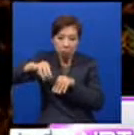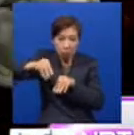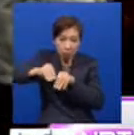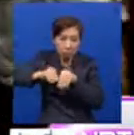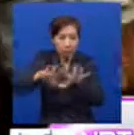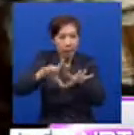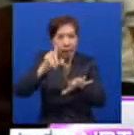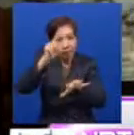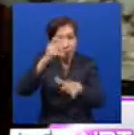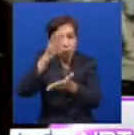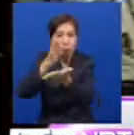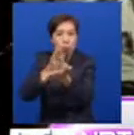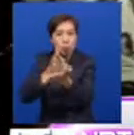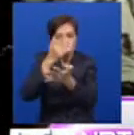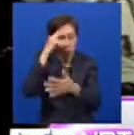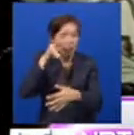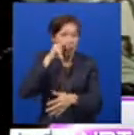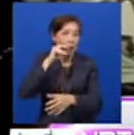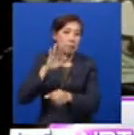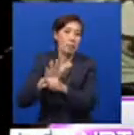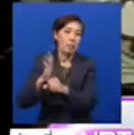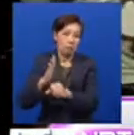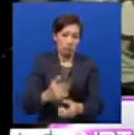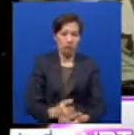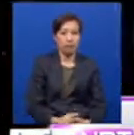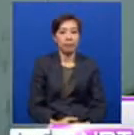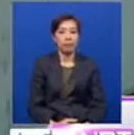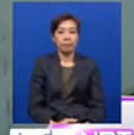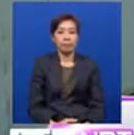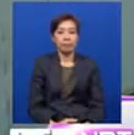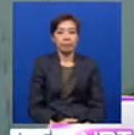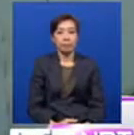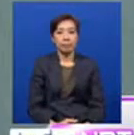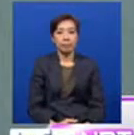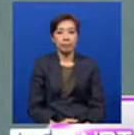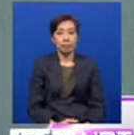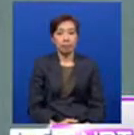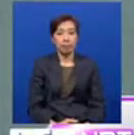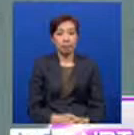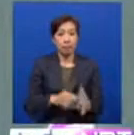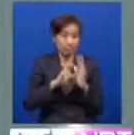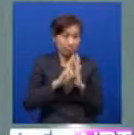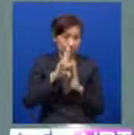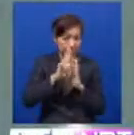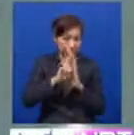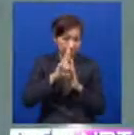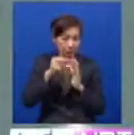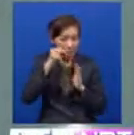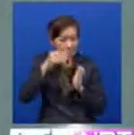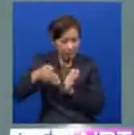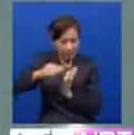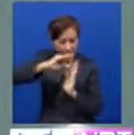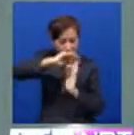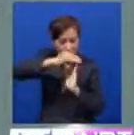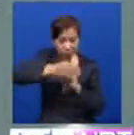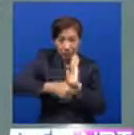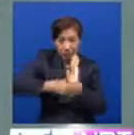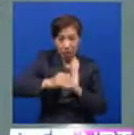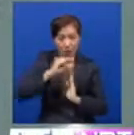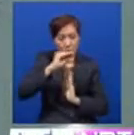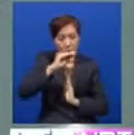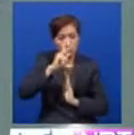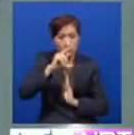และบางส่วนของตำบลพระธาตุผาแดงอยู่ที่จังหวัดเชียงรายแม่น้ำโขงตั้งแต่ชายแดนด้านอำเภอ